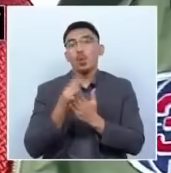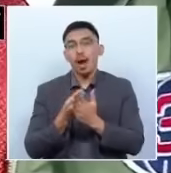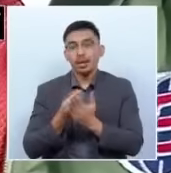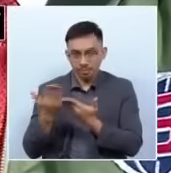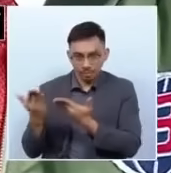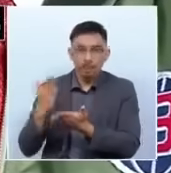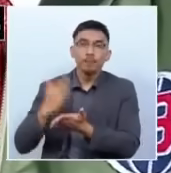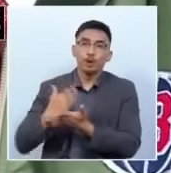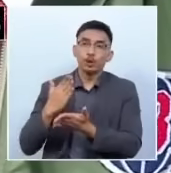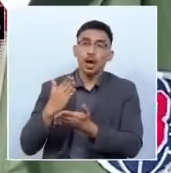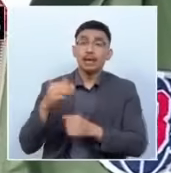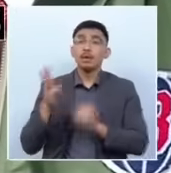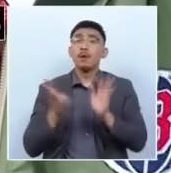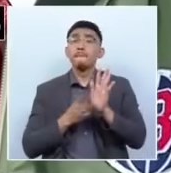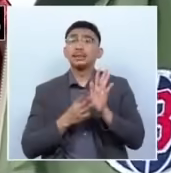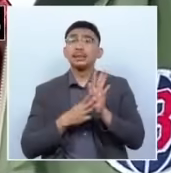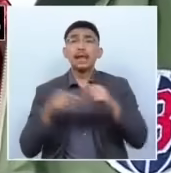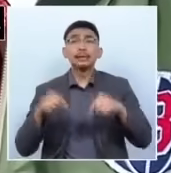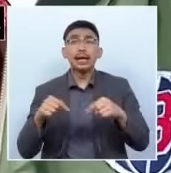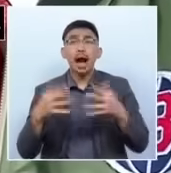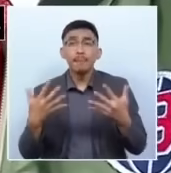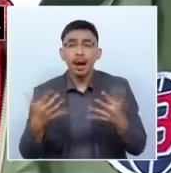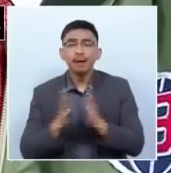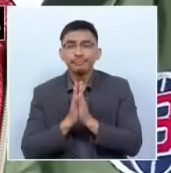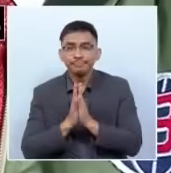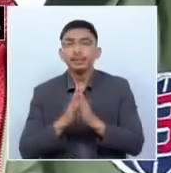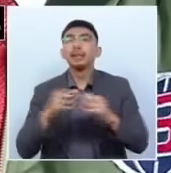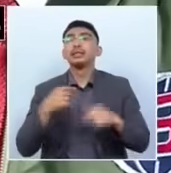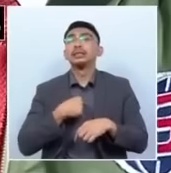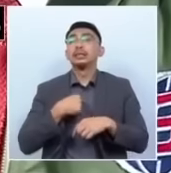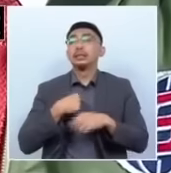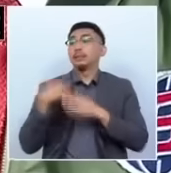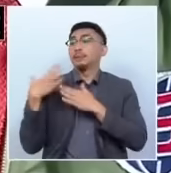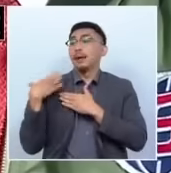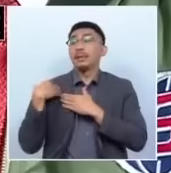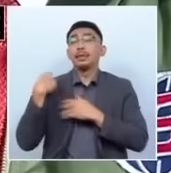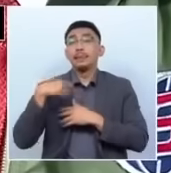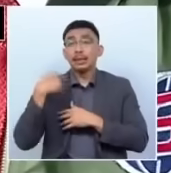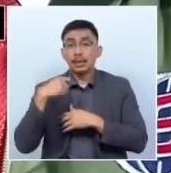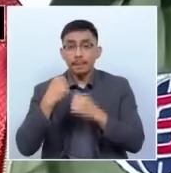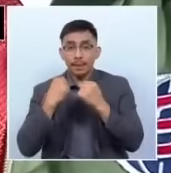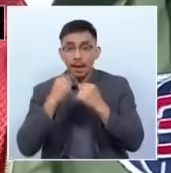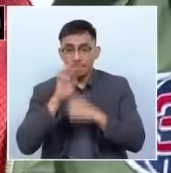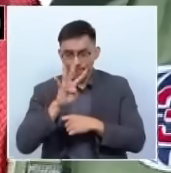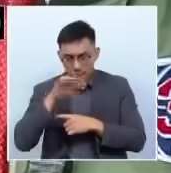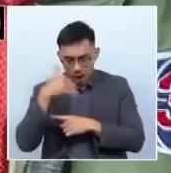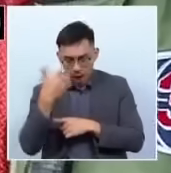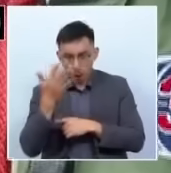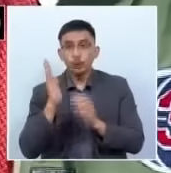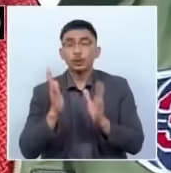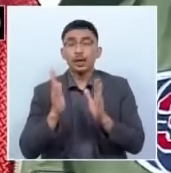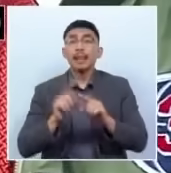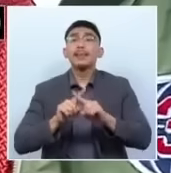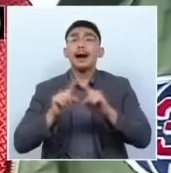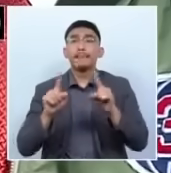tolong ya Saya memang sudah jadi menteri pertahanan 4 tahun tetapi kita diganggu oleh